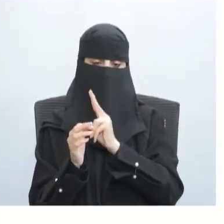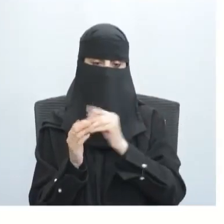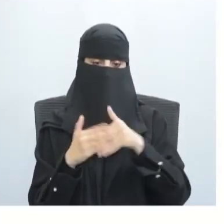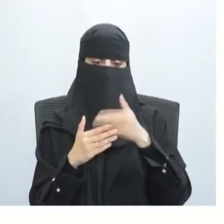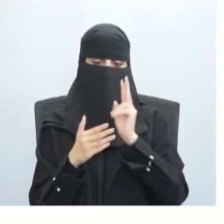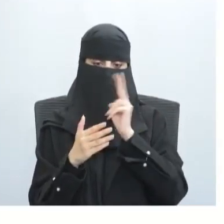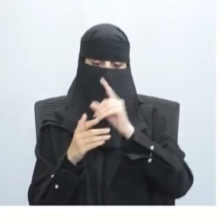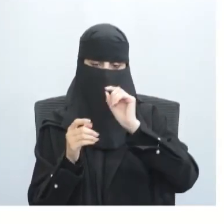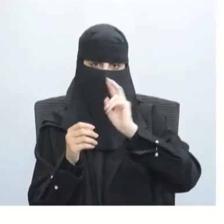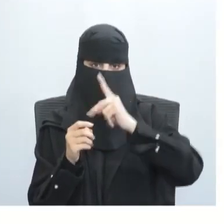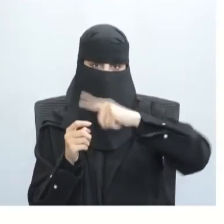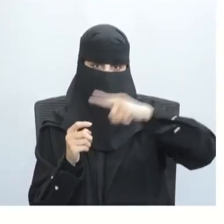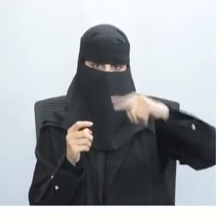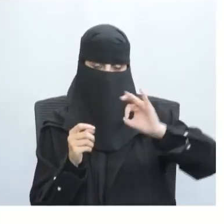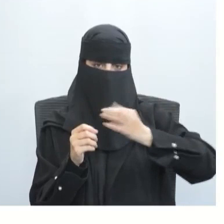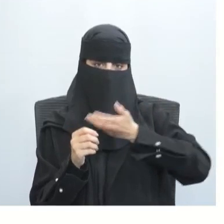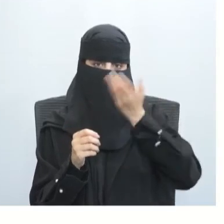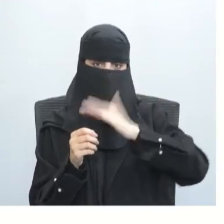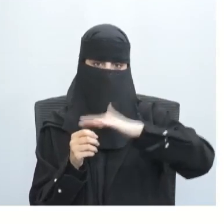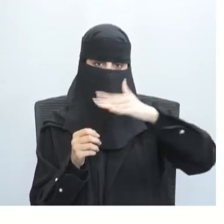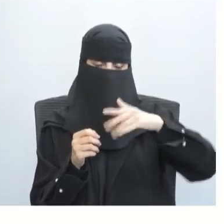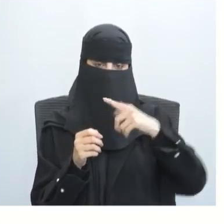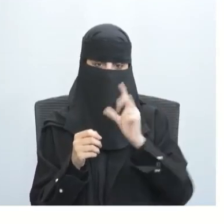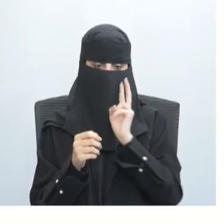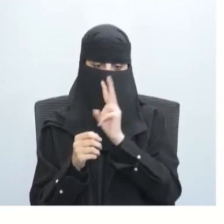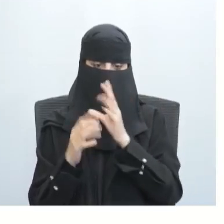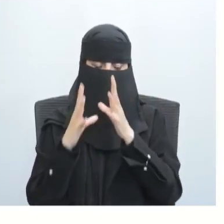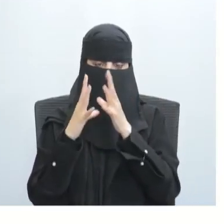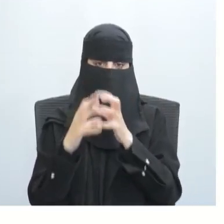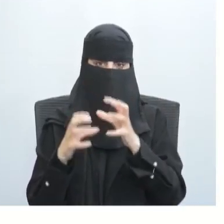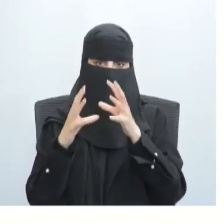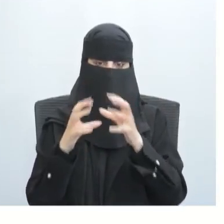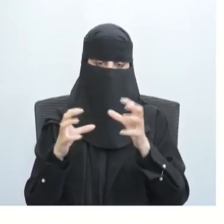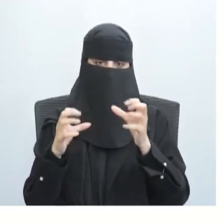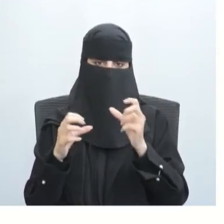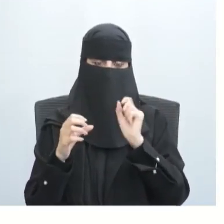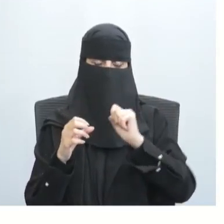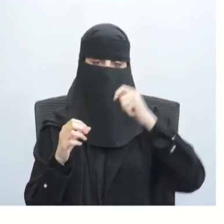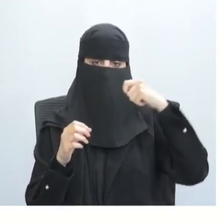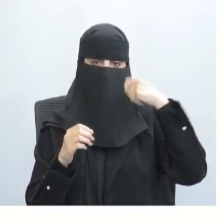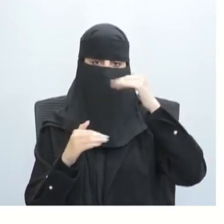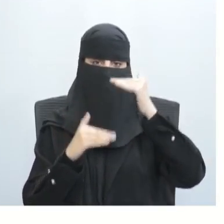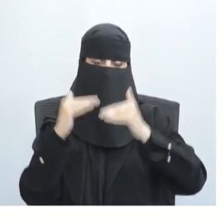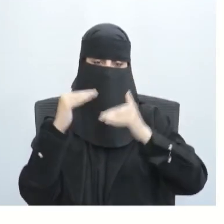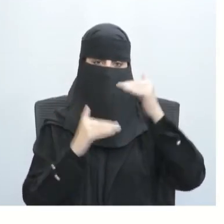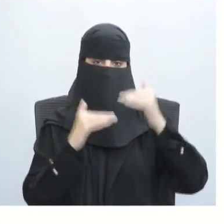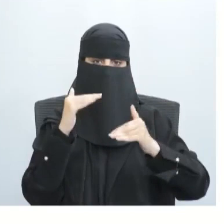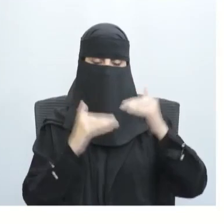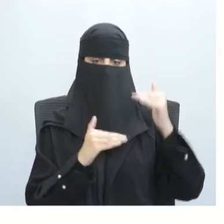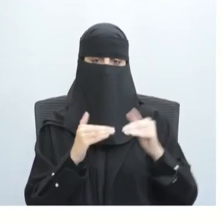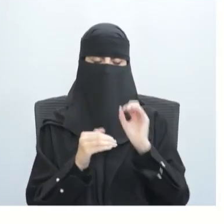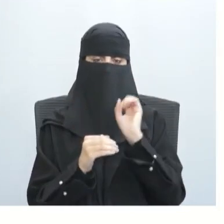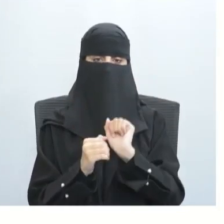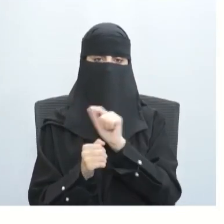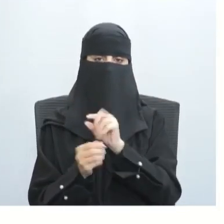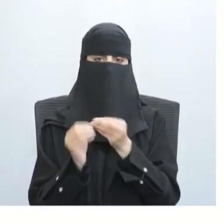لك لوحه فيديو ويفورم بتحليل سطوع المقاطع وقياس التباين بفاعليه